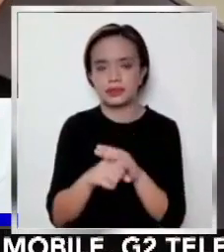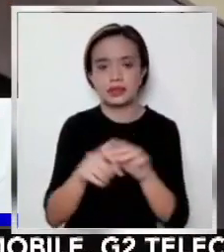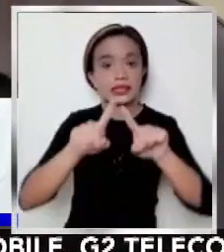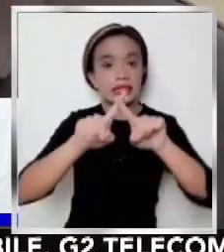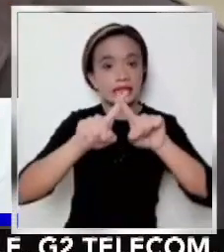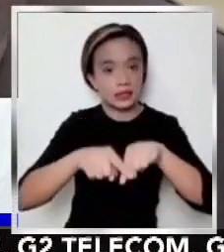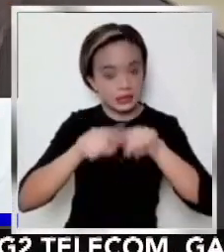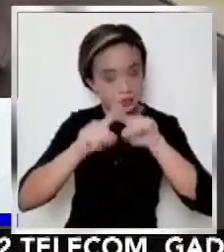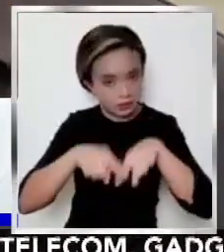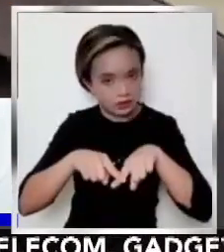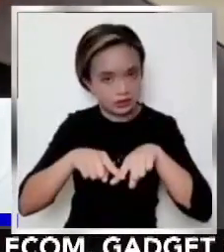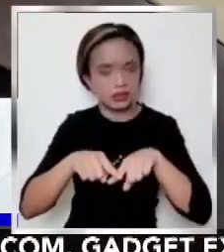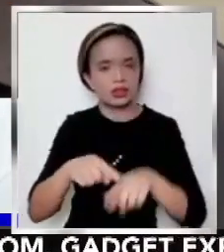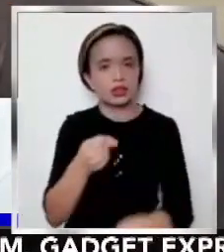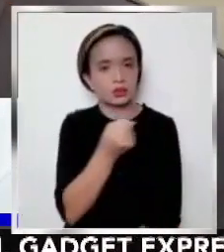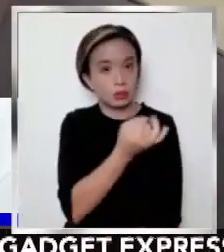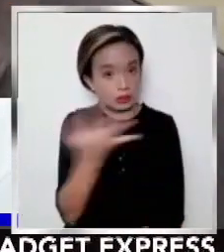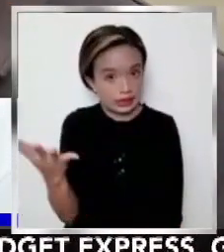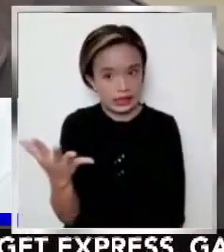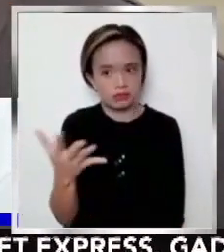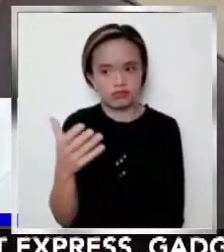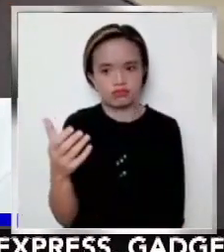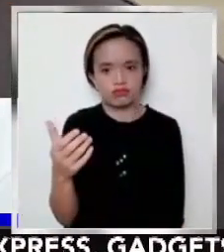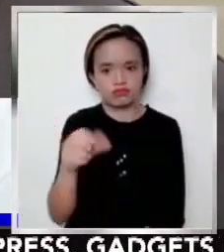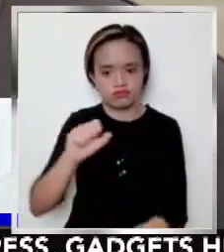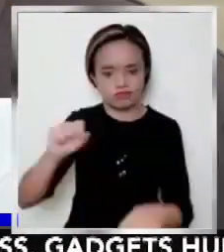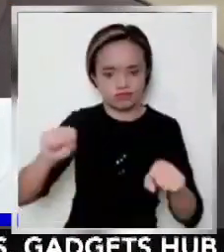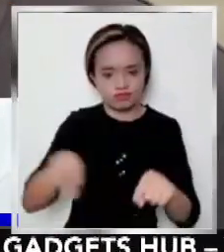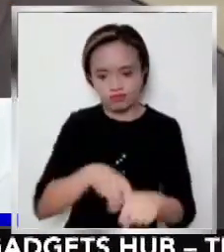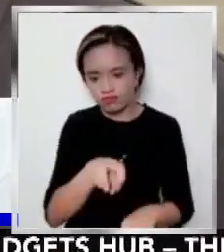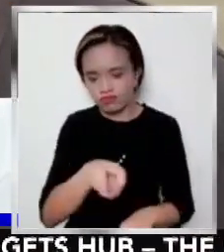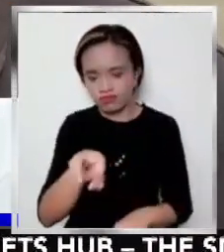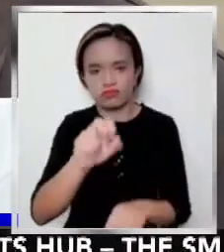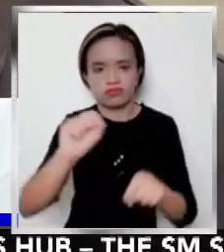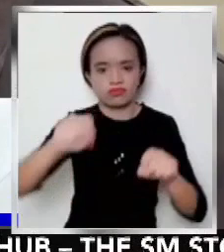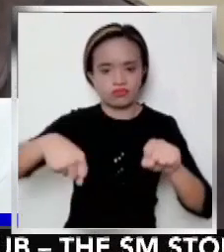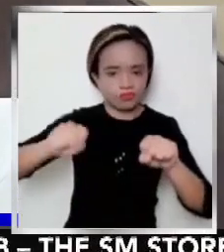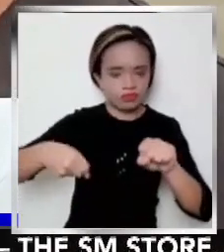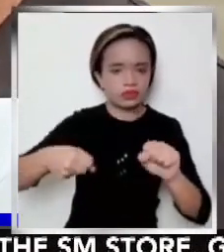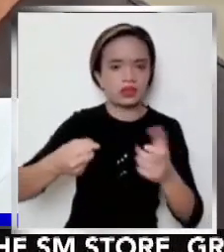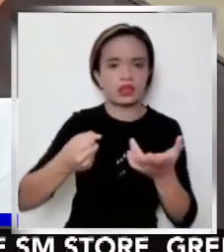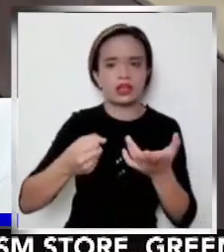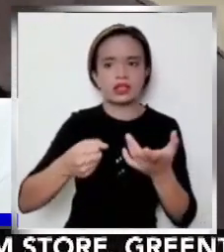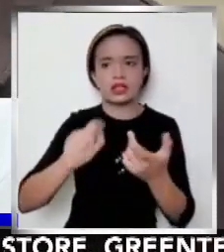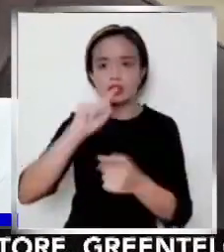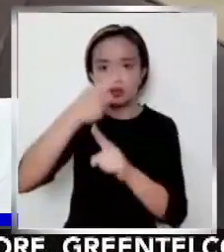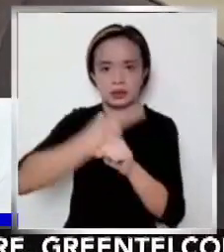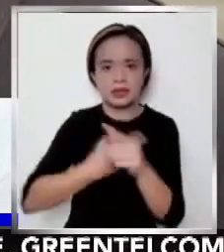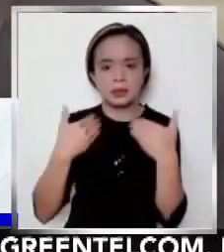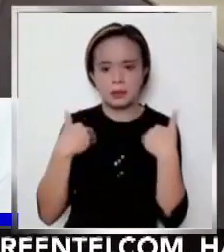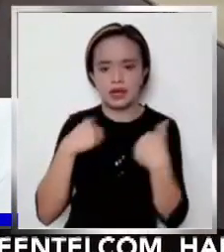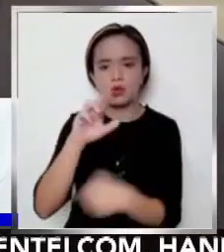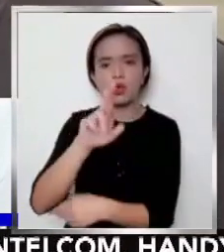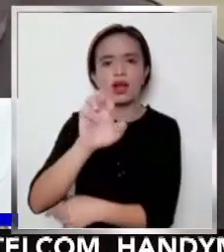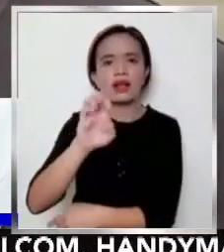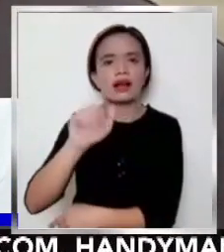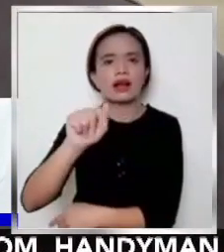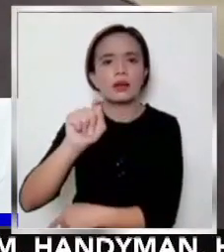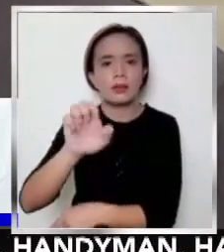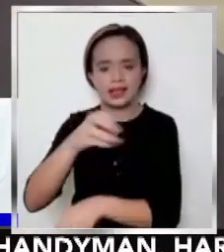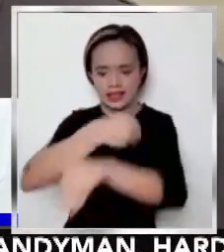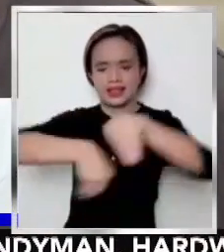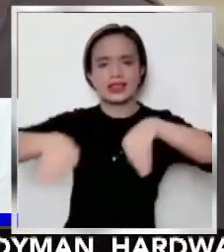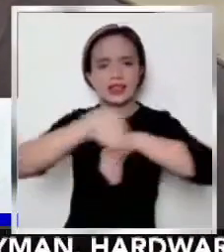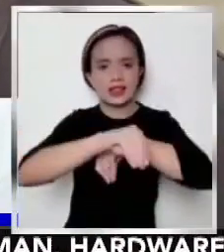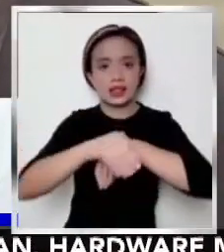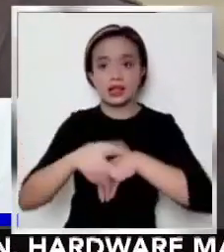the number of rides that they will do within a month, meron parang rebate at the end of the month. And what our drivers have